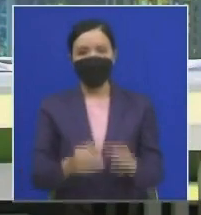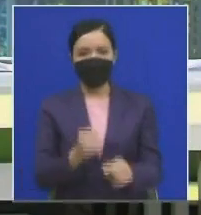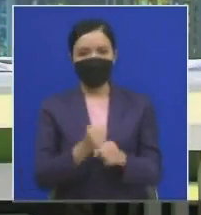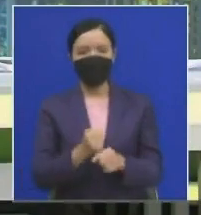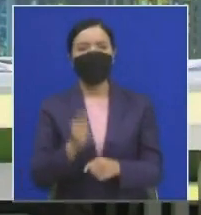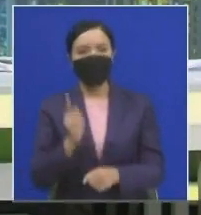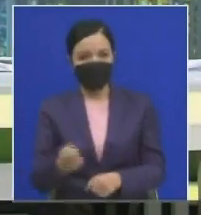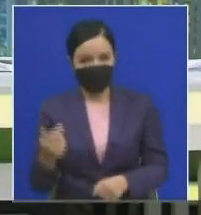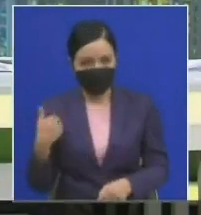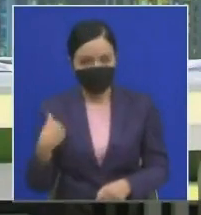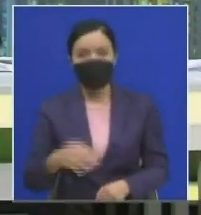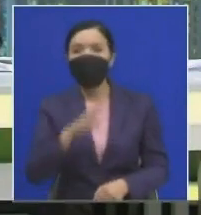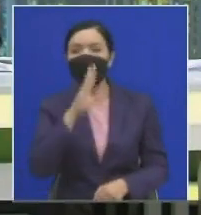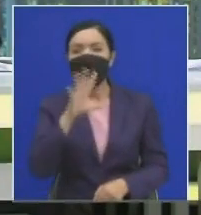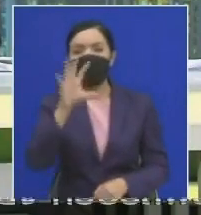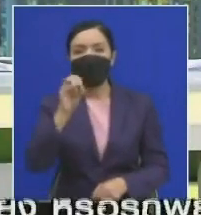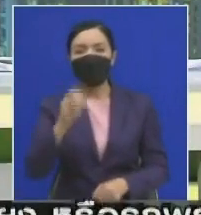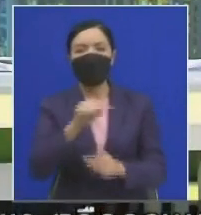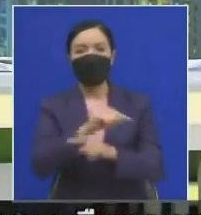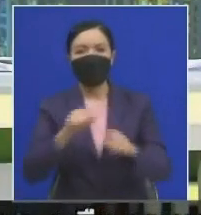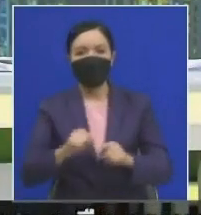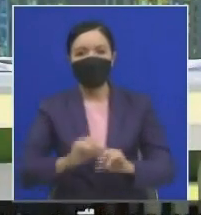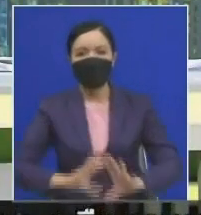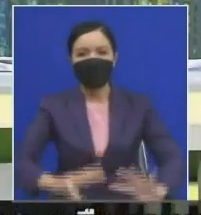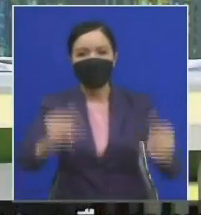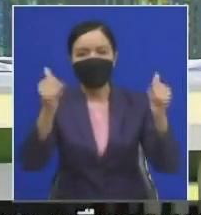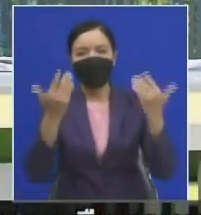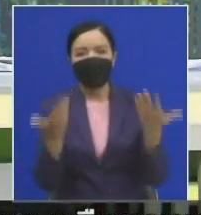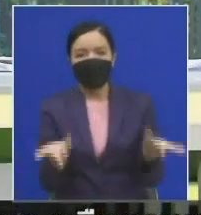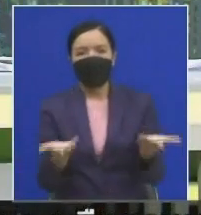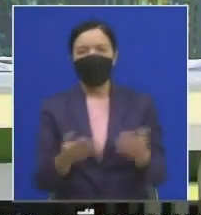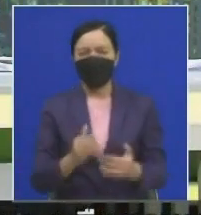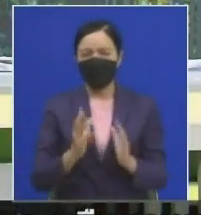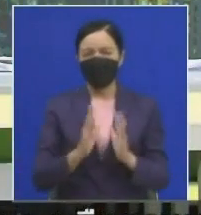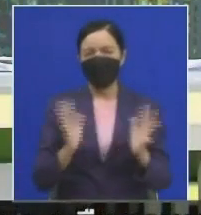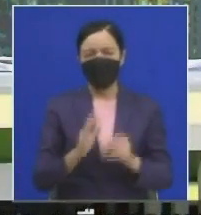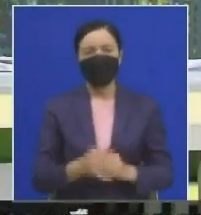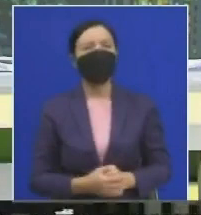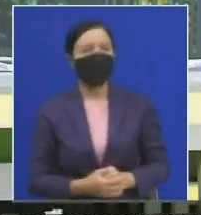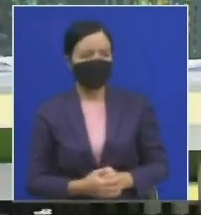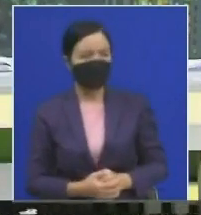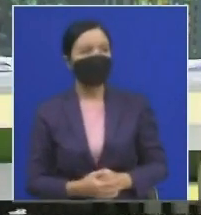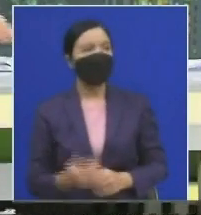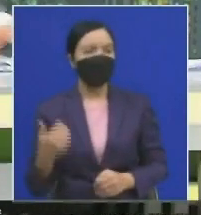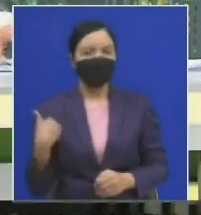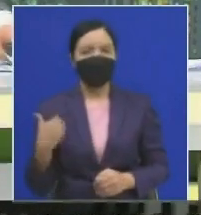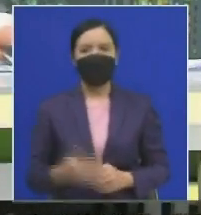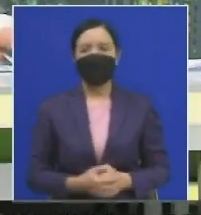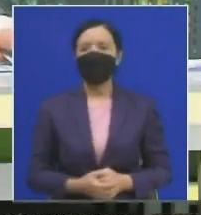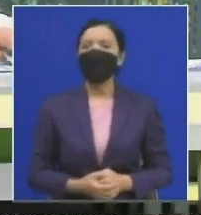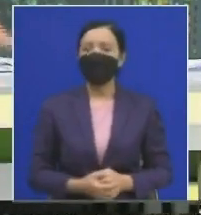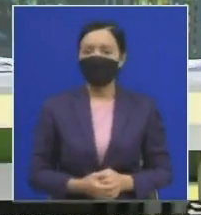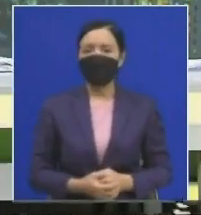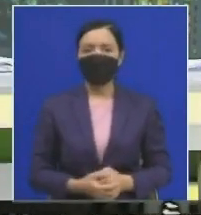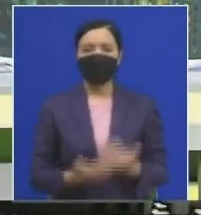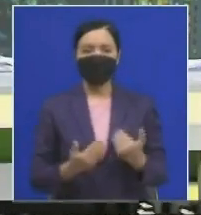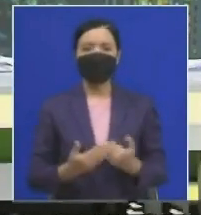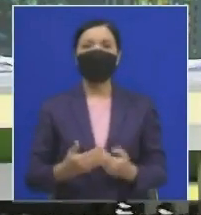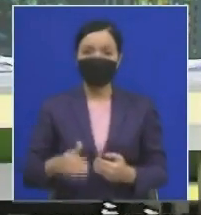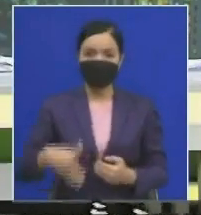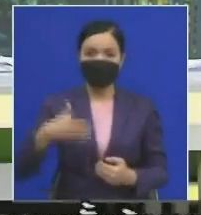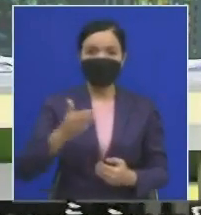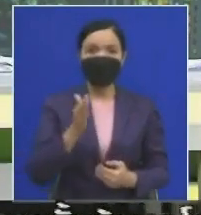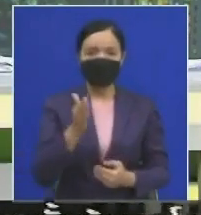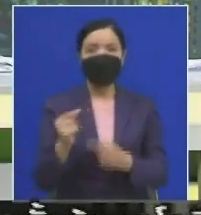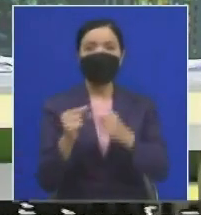คนทำงานแล้ถาเกดหายไป 50% คือคร laser 1 อ่ะ เยอะนะคอวหายไปเยอะช่แรกครัากลบมา